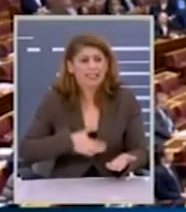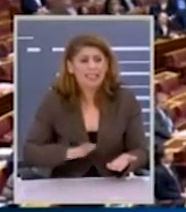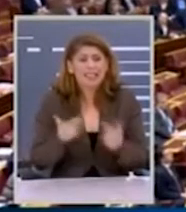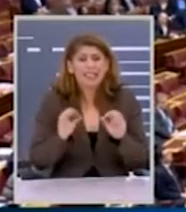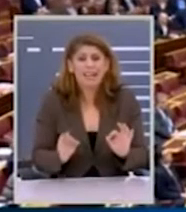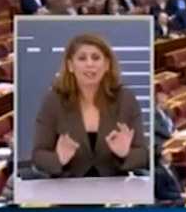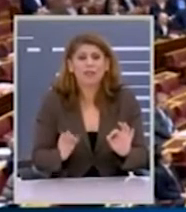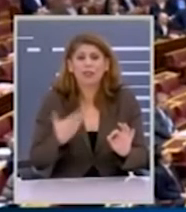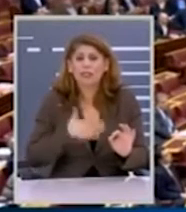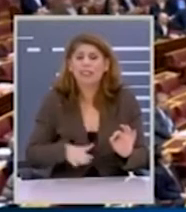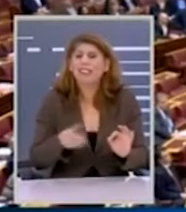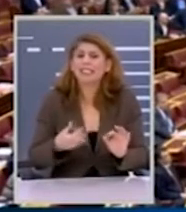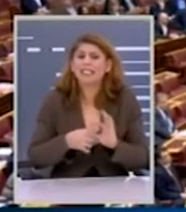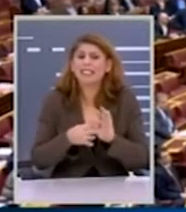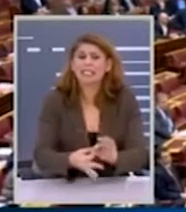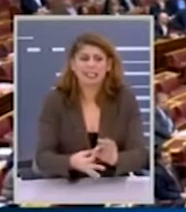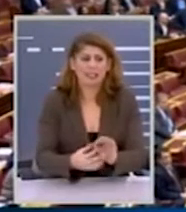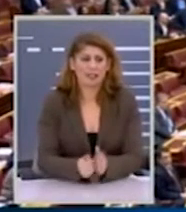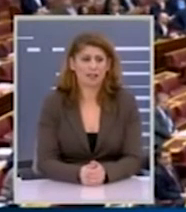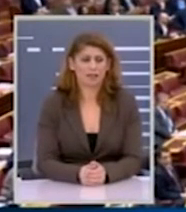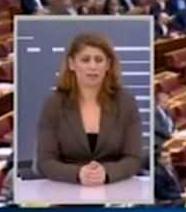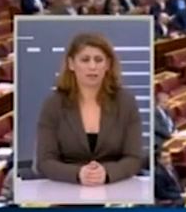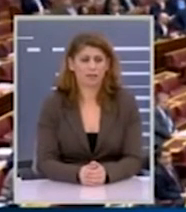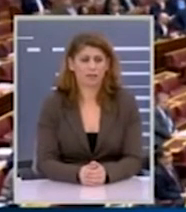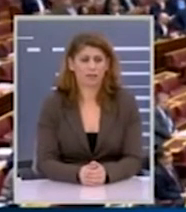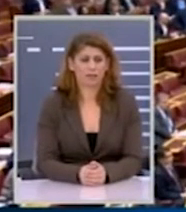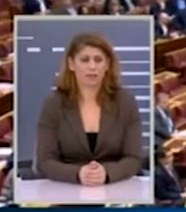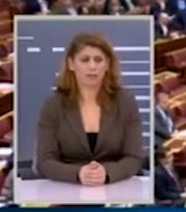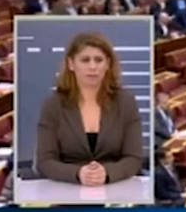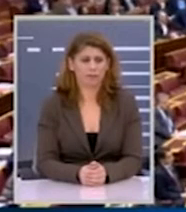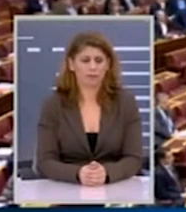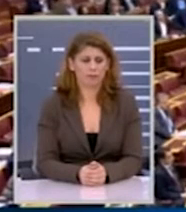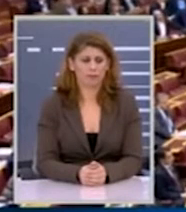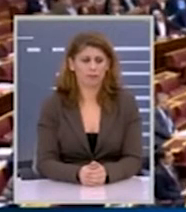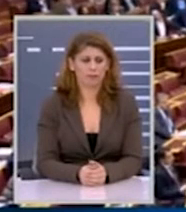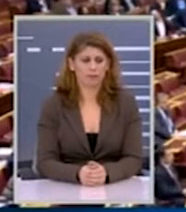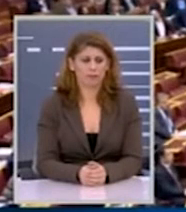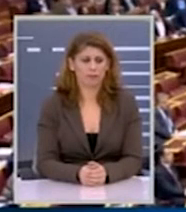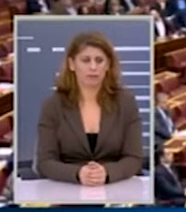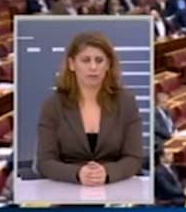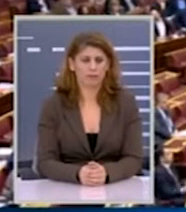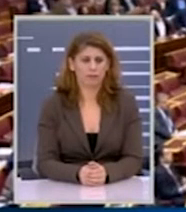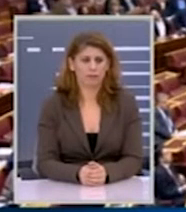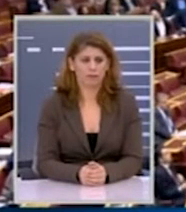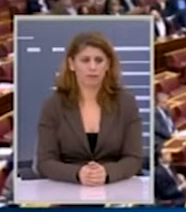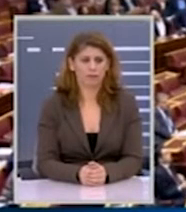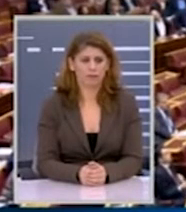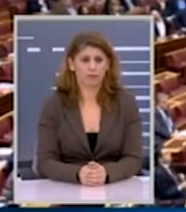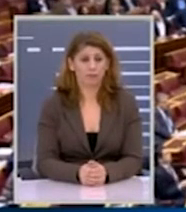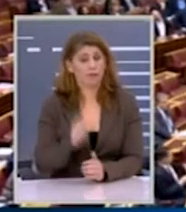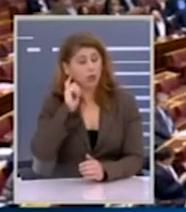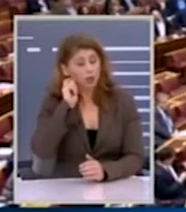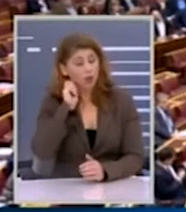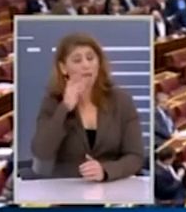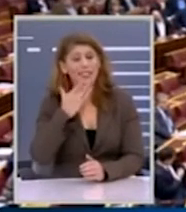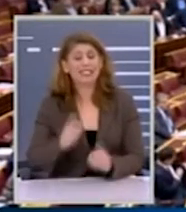διαβάσετε όμως, αυτό αναφέρει ο γιατί κύριος Λάπας, στο πόρισμα το οποίο διένυμε. Παρακαλώ, έχετε κλείσει. Παρακαλώ στο πόρισμα της Χρυσής Αυγής όμως αναφέρεται η